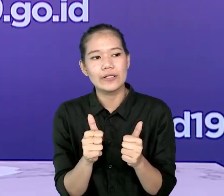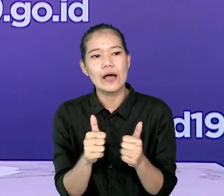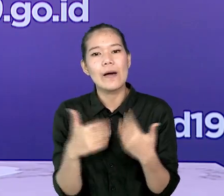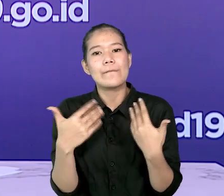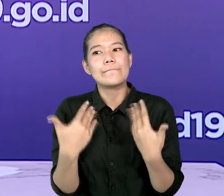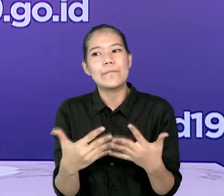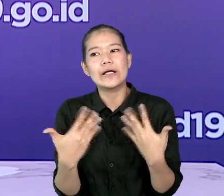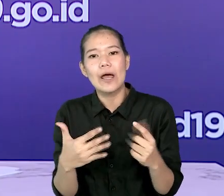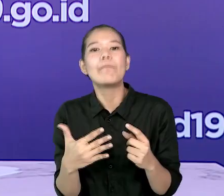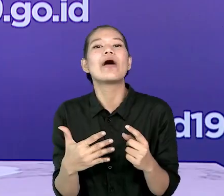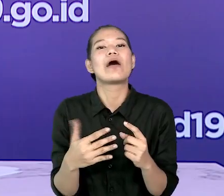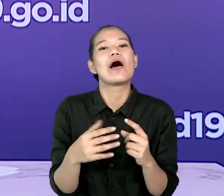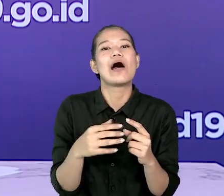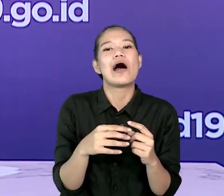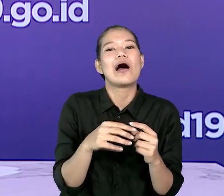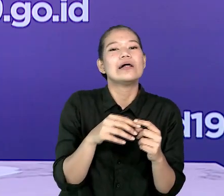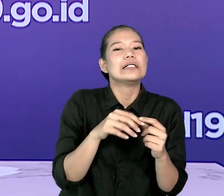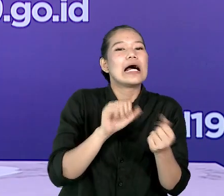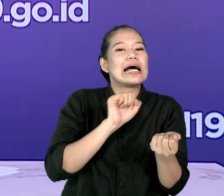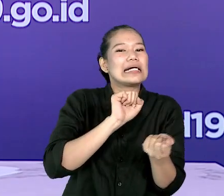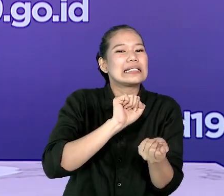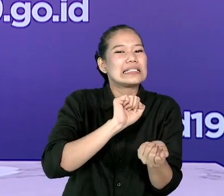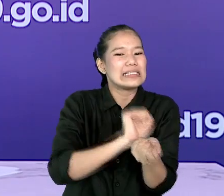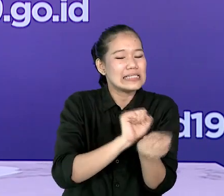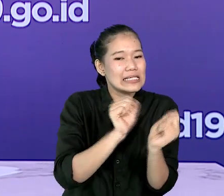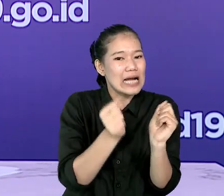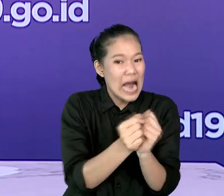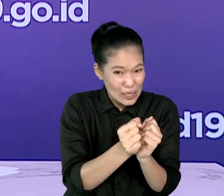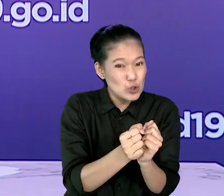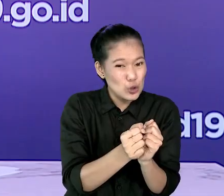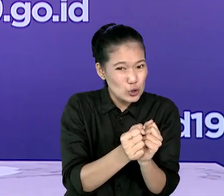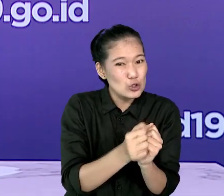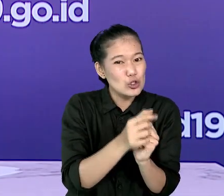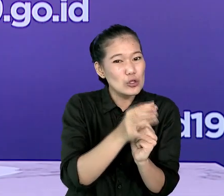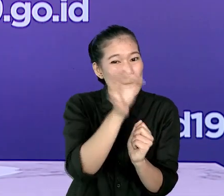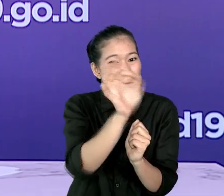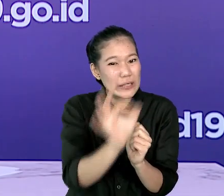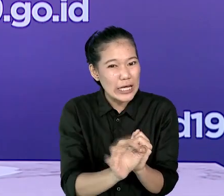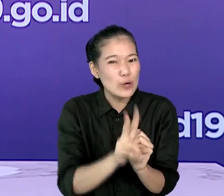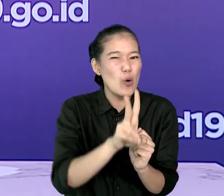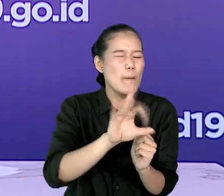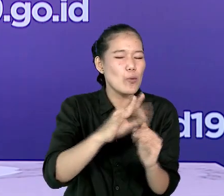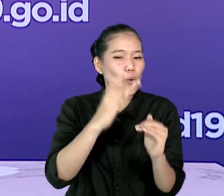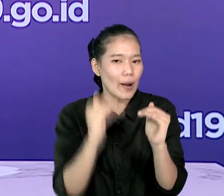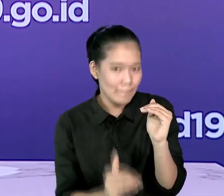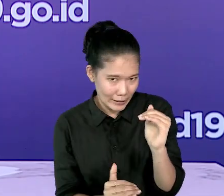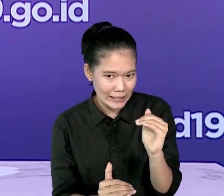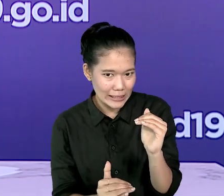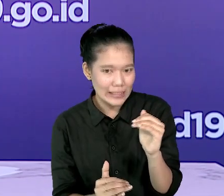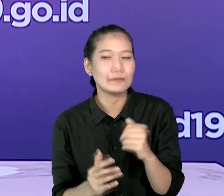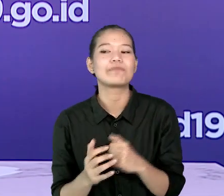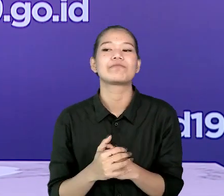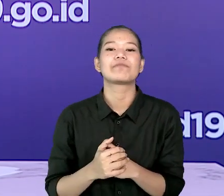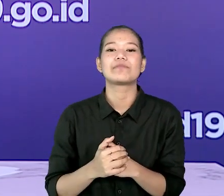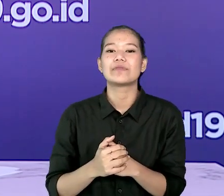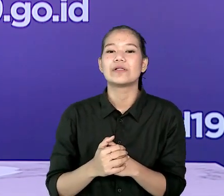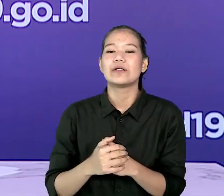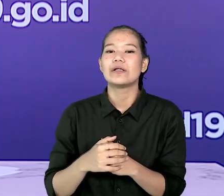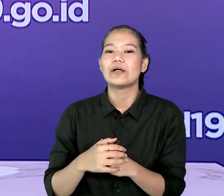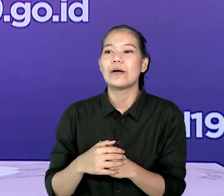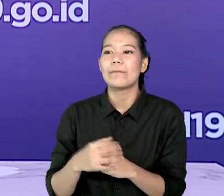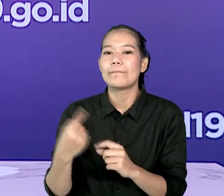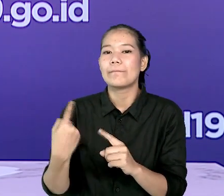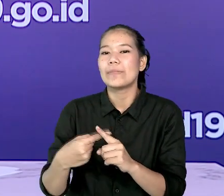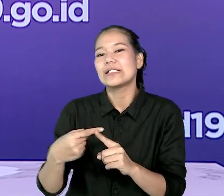fatality rate kurang dari 2%, kasus aktif kurang dari 100.000 kasus, dan positivity rate kurang